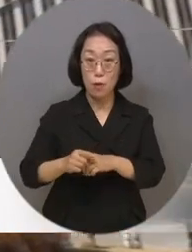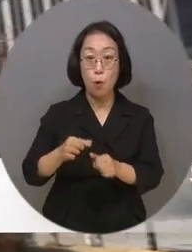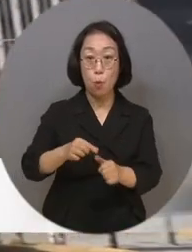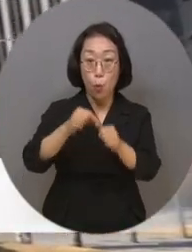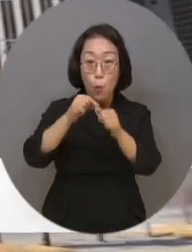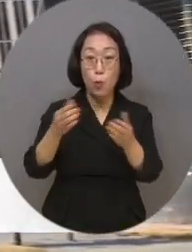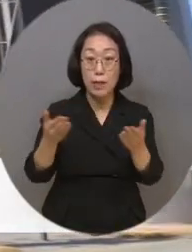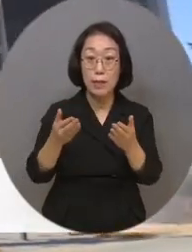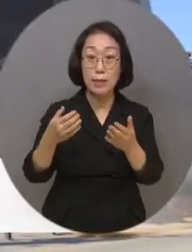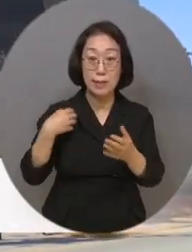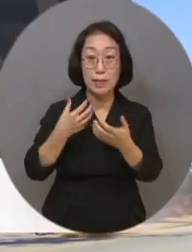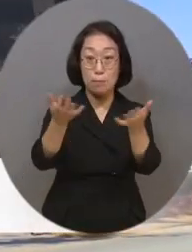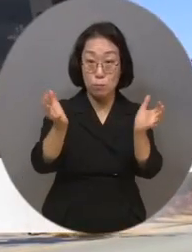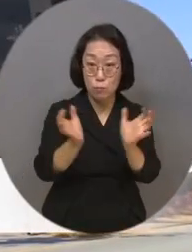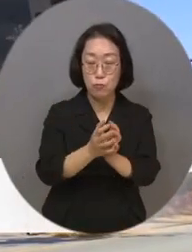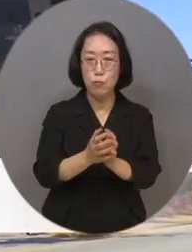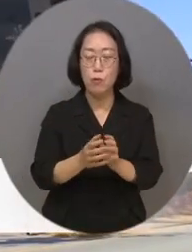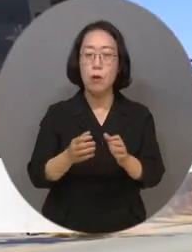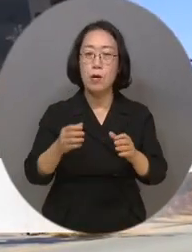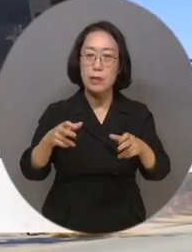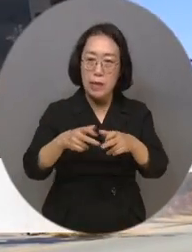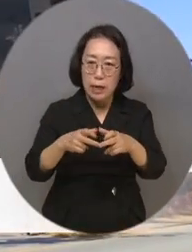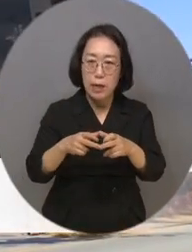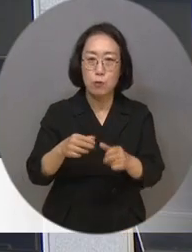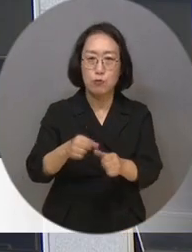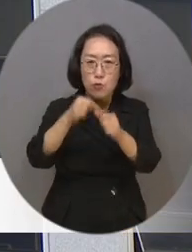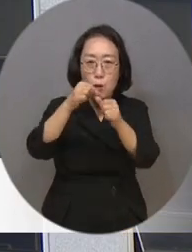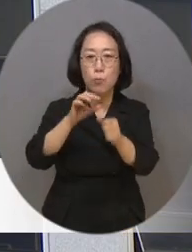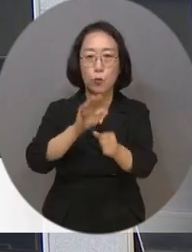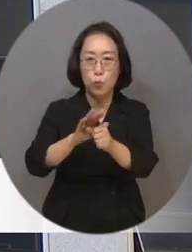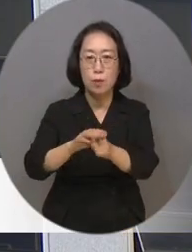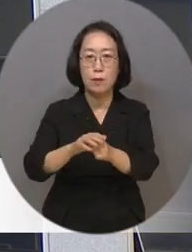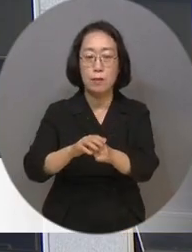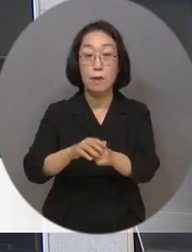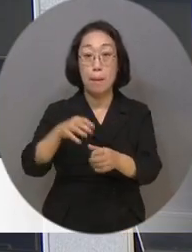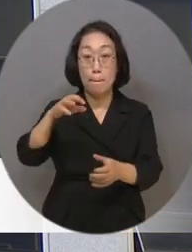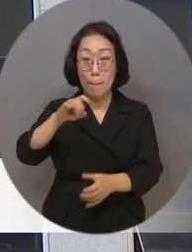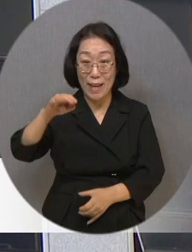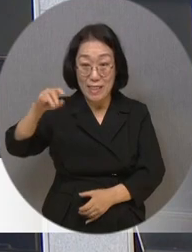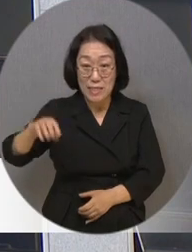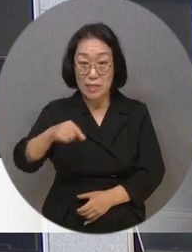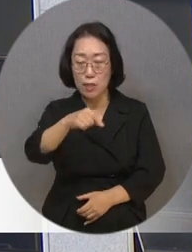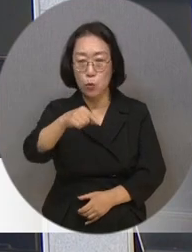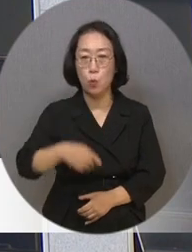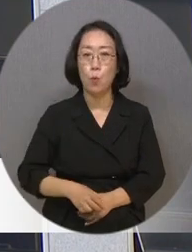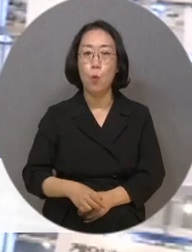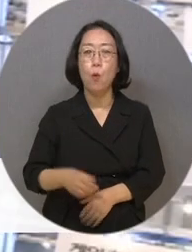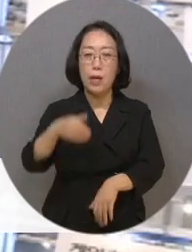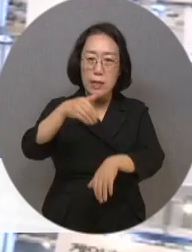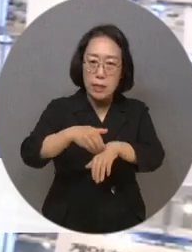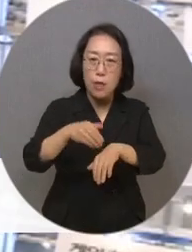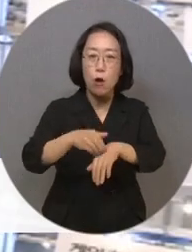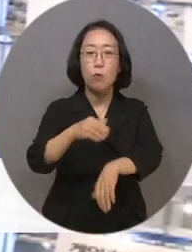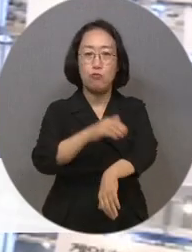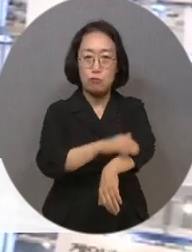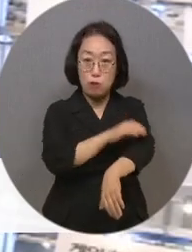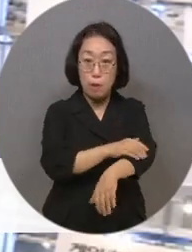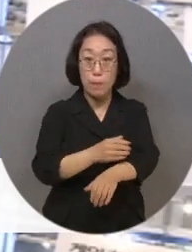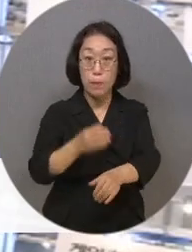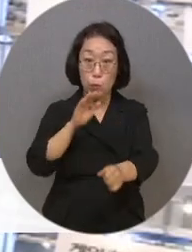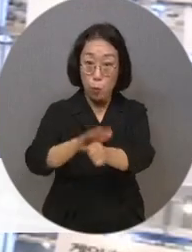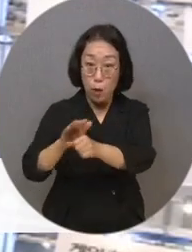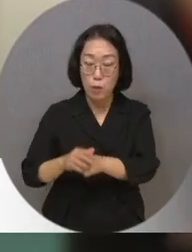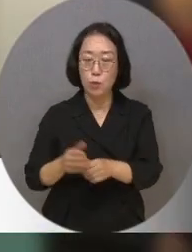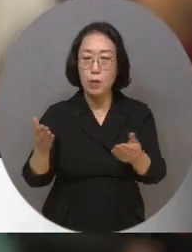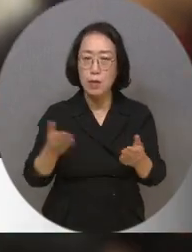고용노동부는 장애인 취업 성공 패키지와 근로 지원인 지원 장애인 인턴제 사업 등으로 안정적이고 지속적인